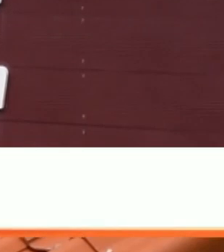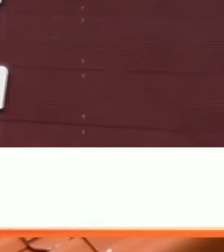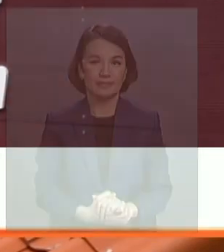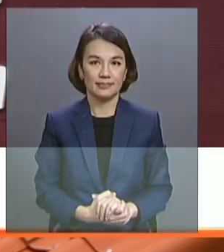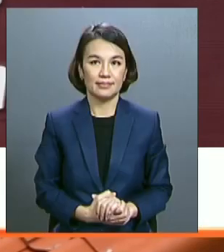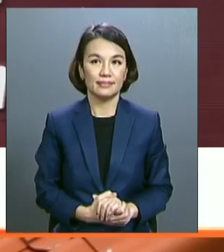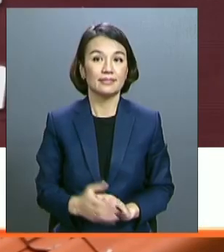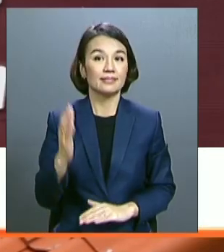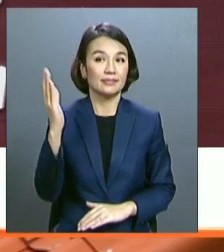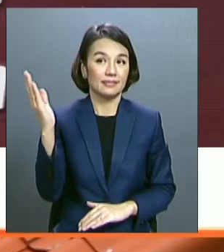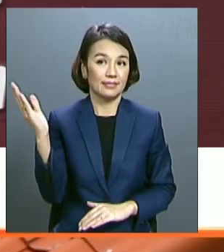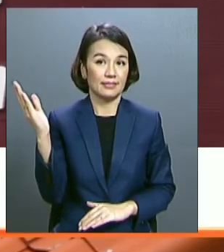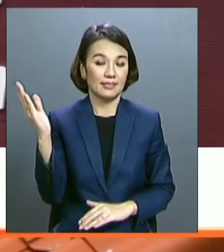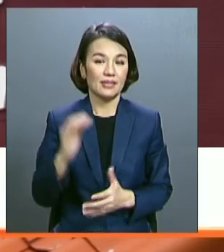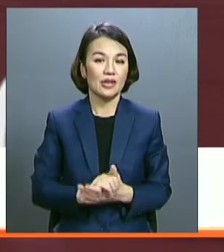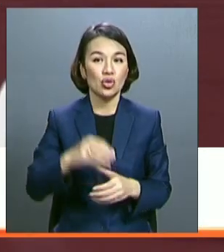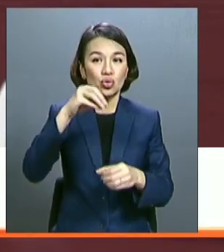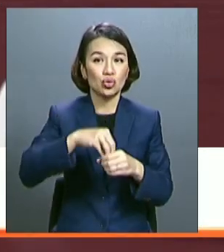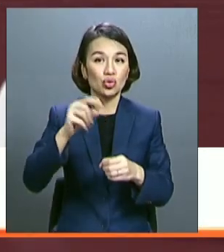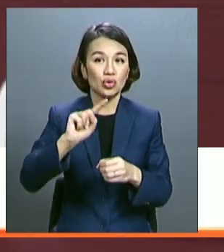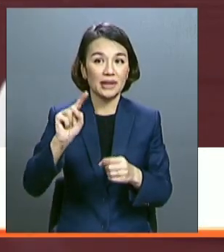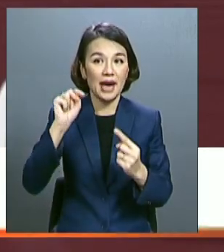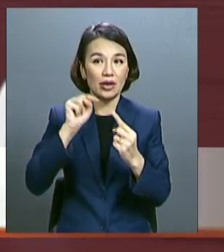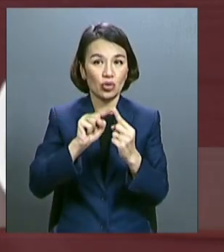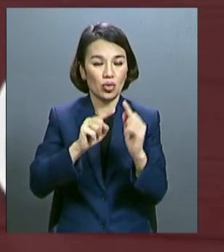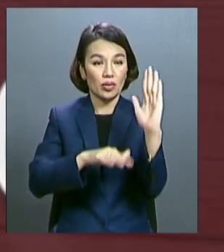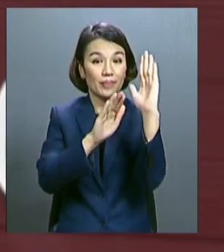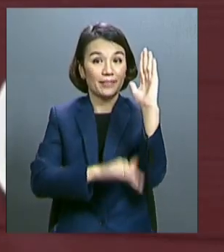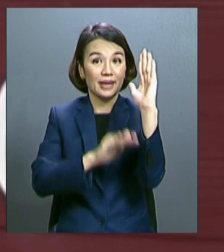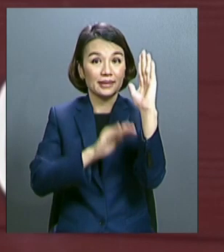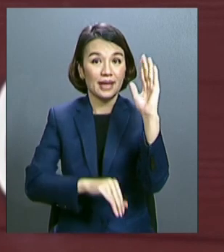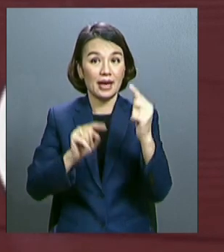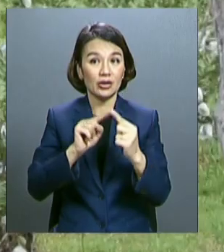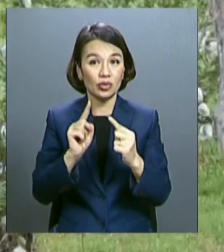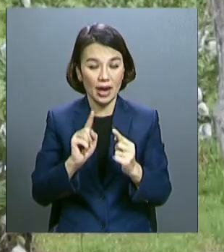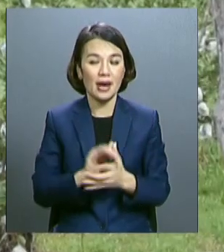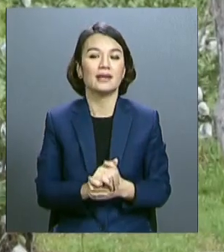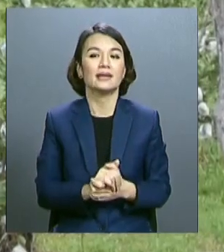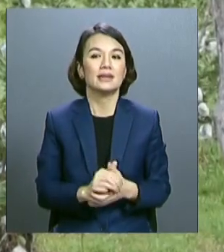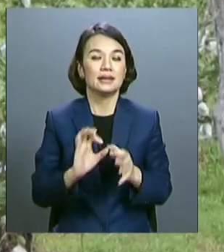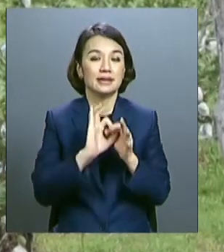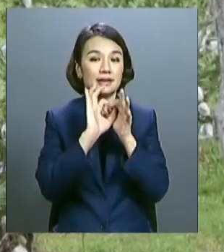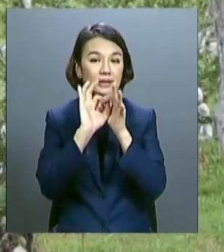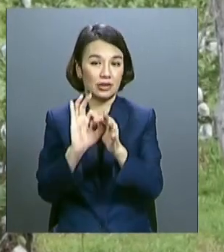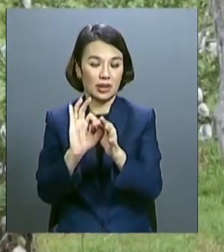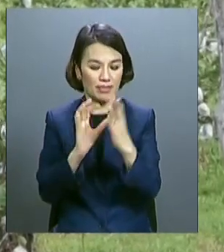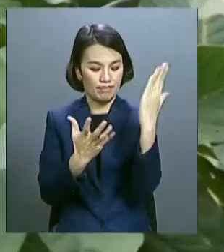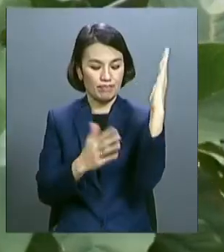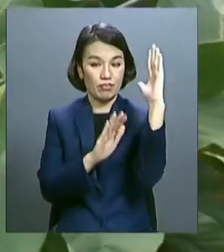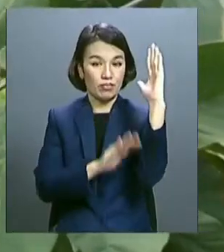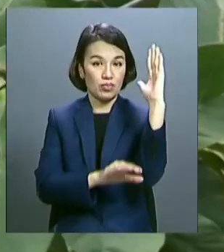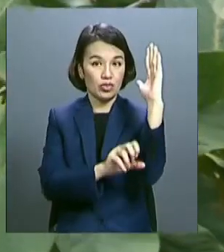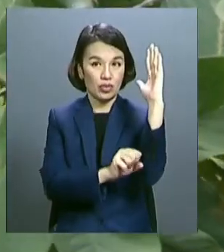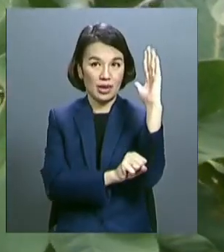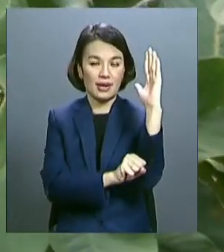สวนอ้วนน้อยตั้งอยู่ในบ้านเลขที่หมู่4บ้านบางเหรียงตำบลบางเหรียงอำเภอควนเนียงจังหวัดสงขล